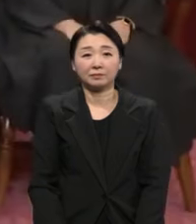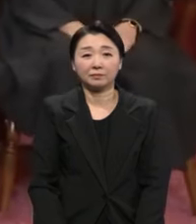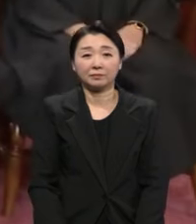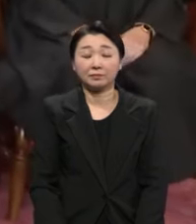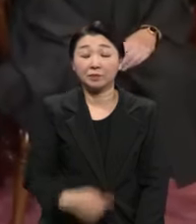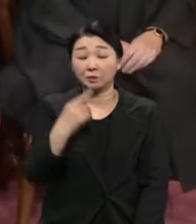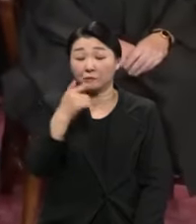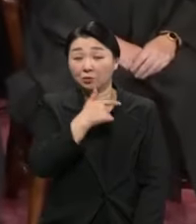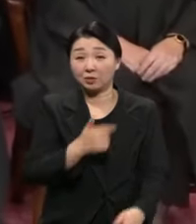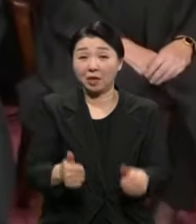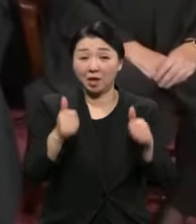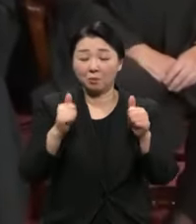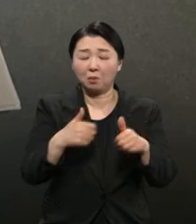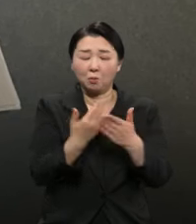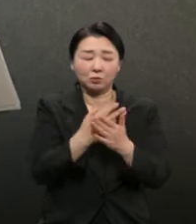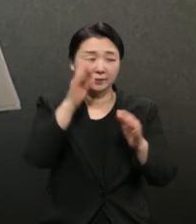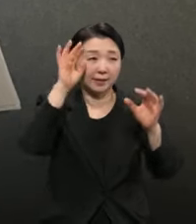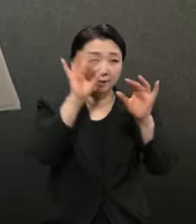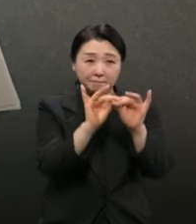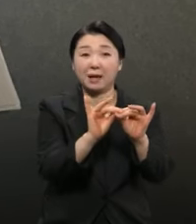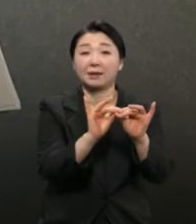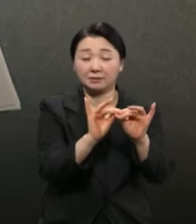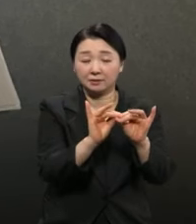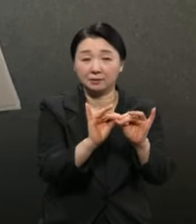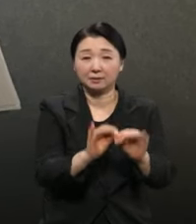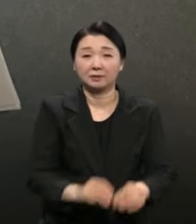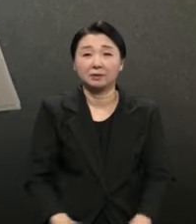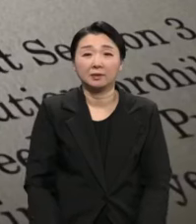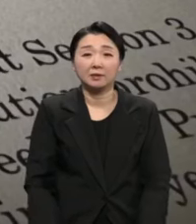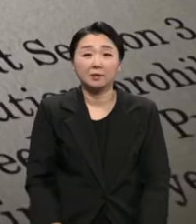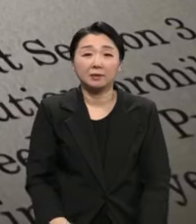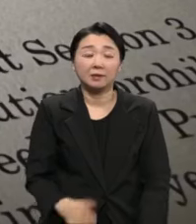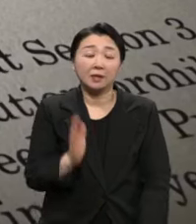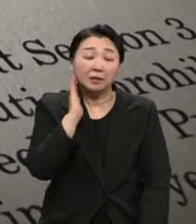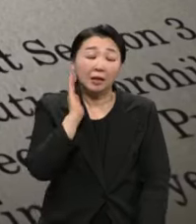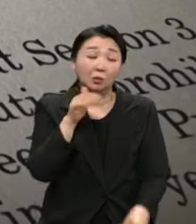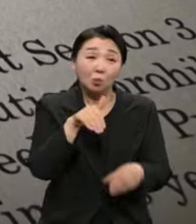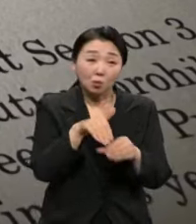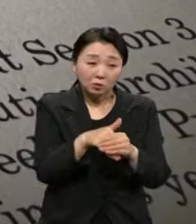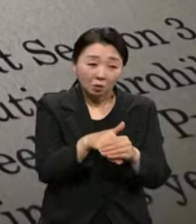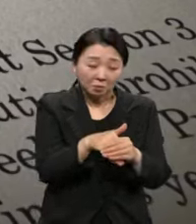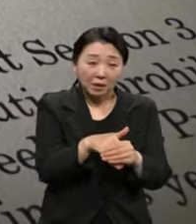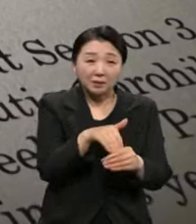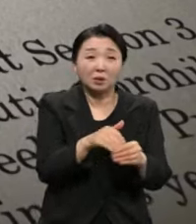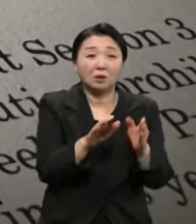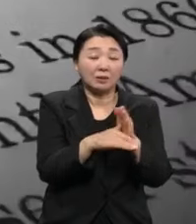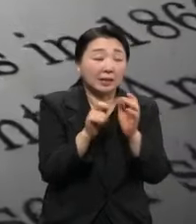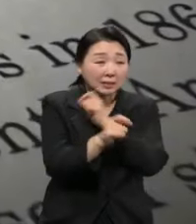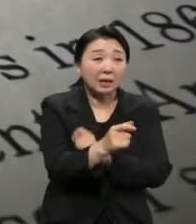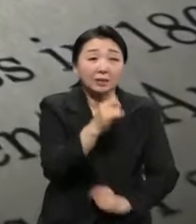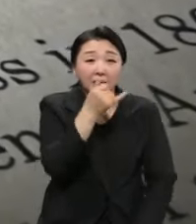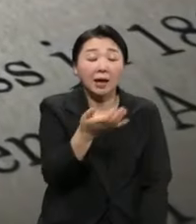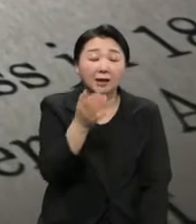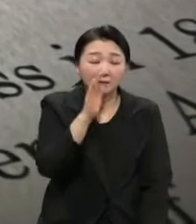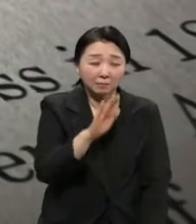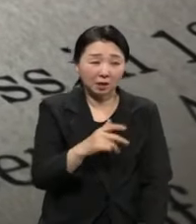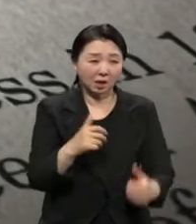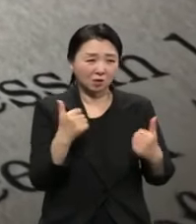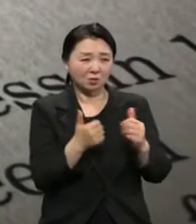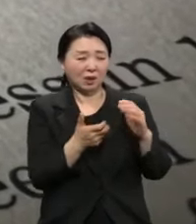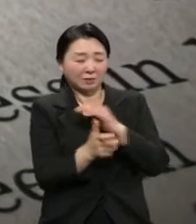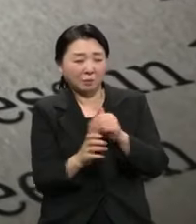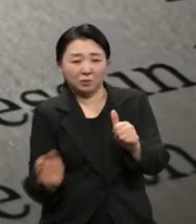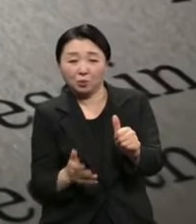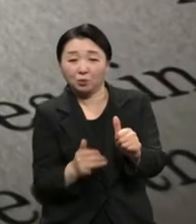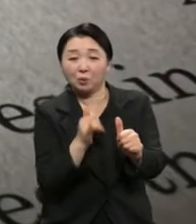연방대법원의 결정은 만장일치였습니다. 대선 사기 주장을 했던 트럼프 전 대통령이 3년 전 1월 의회 난입을 사실상